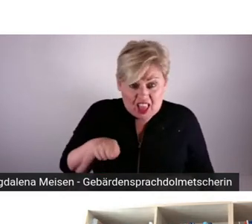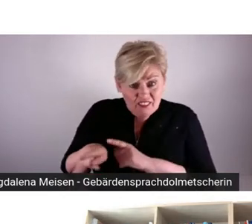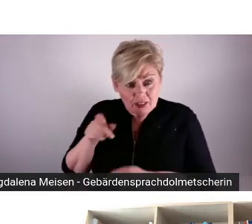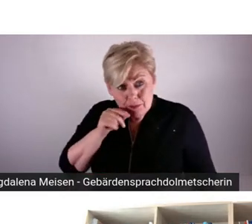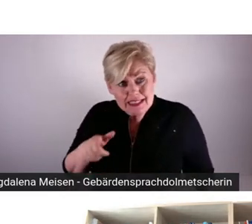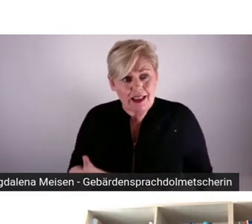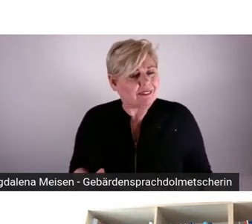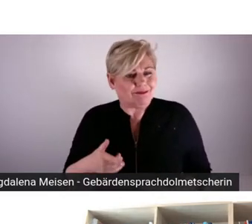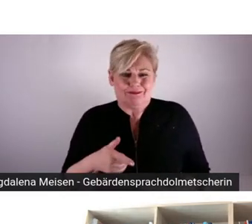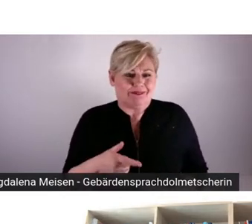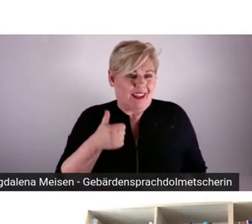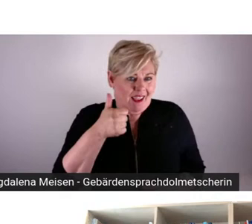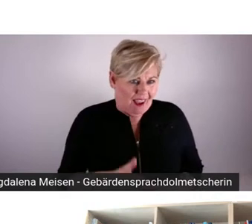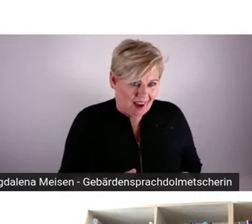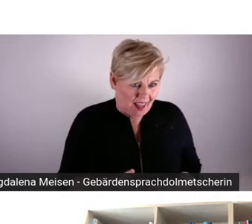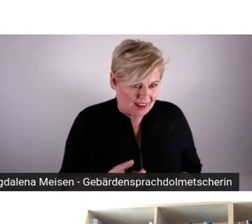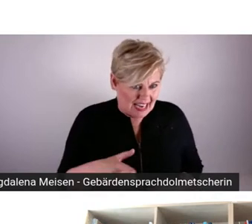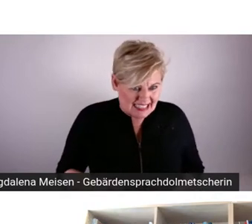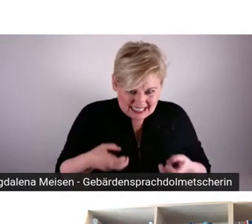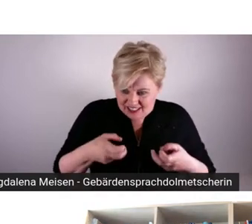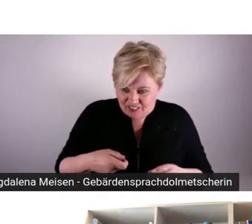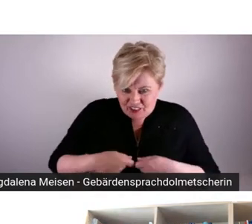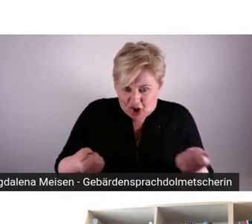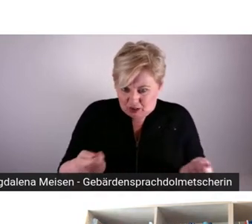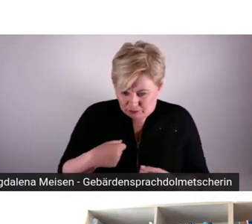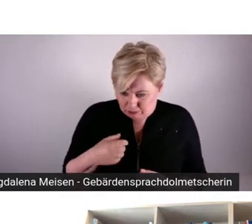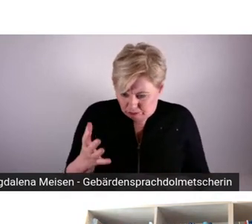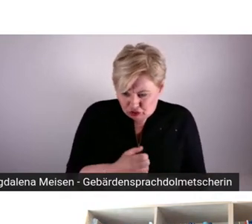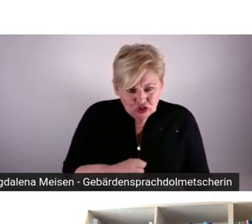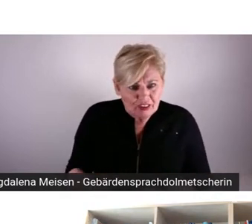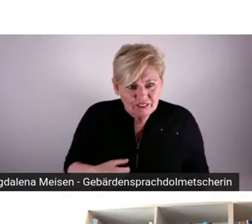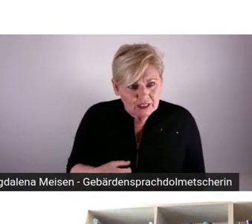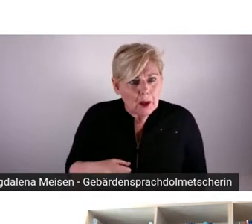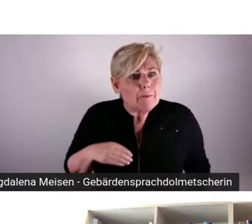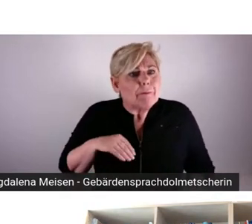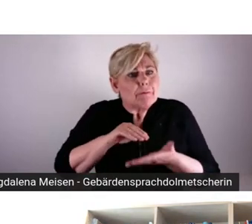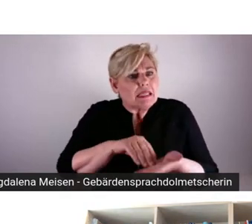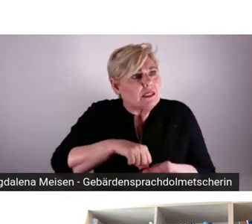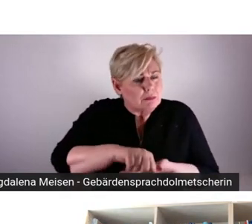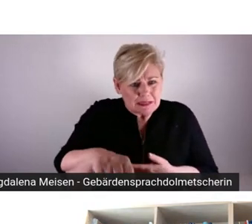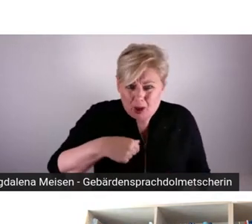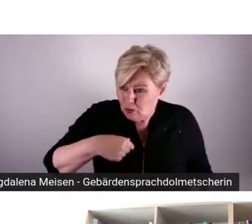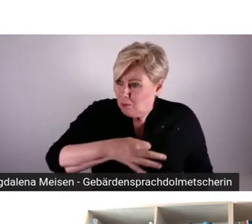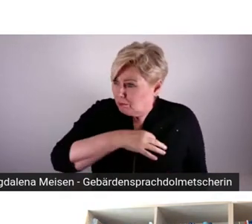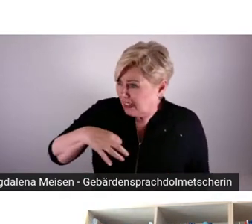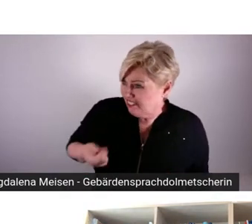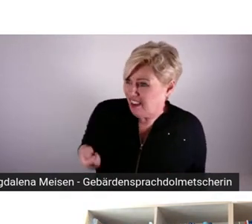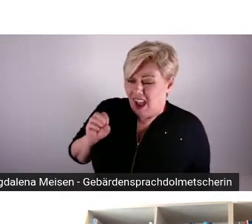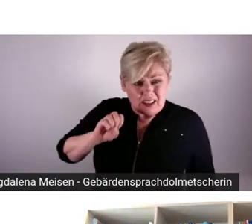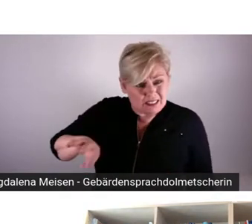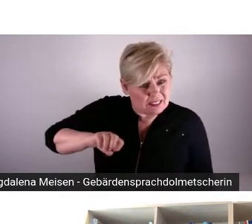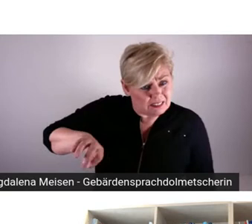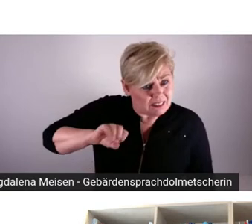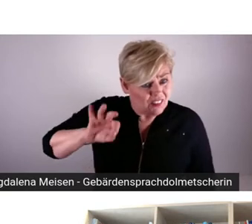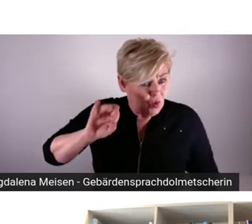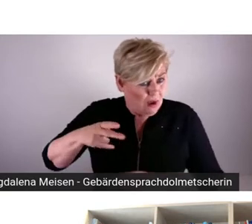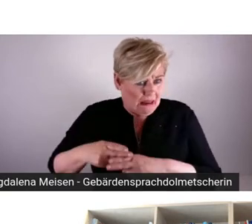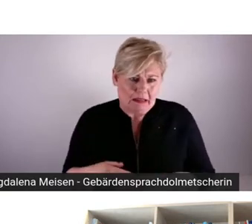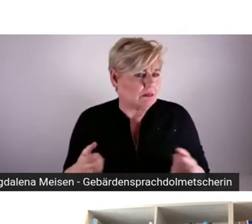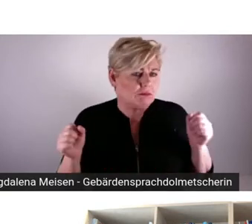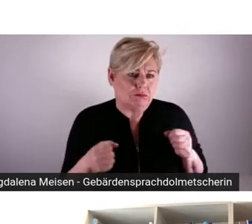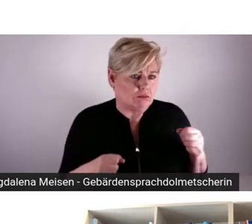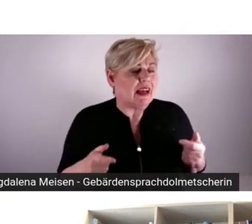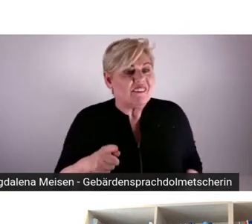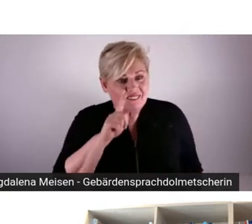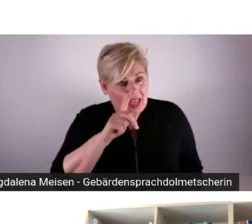die alleinerziehende Verkäuferin nicht. Sie hat schon Probleme, ihre Miete zu bezahlen. Und natürlich ist es so, dass Menschen, die in